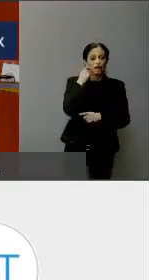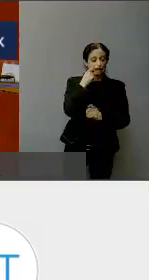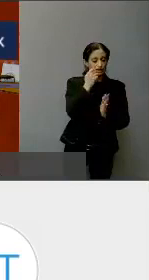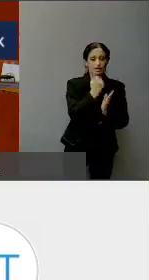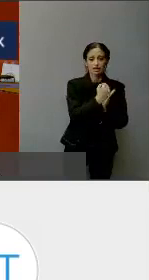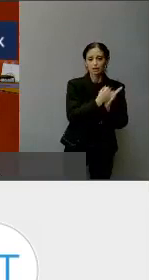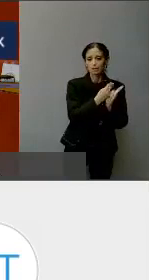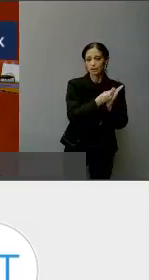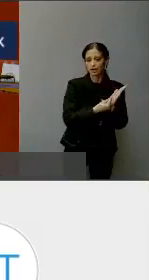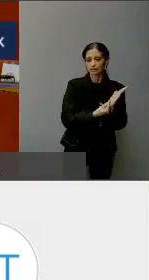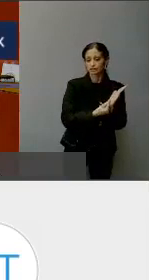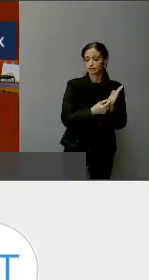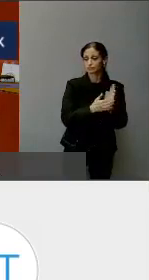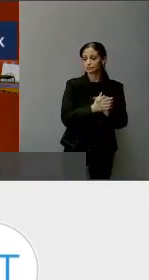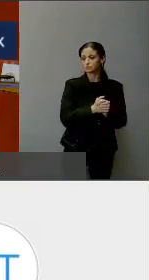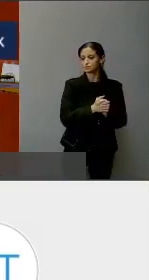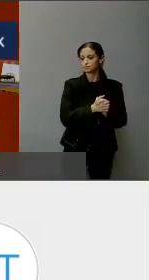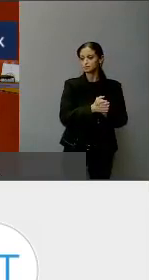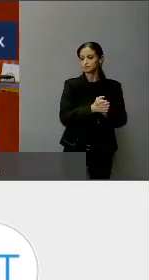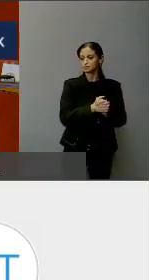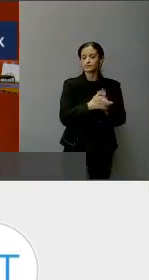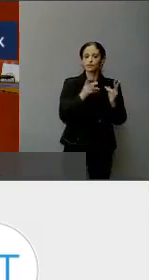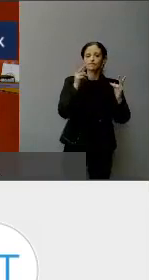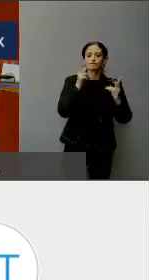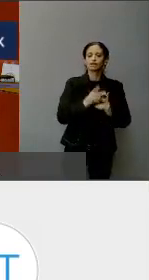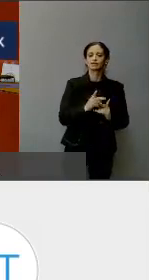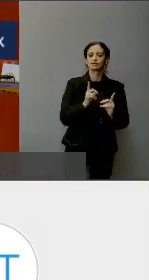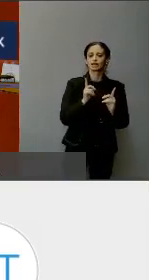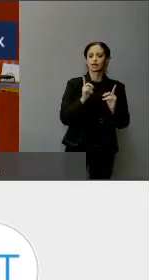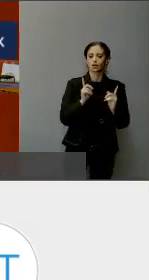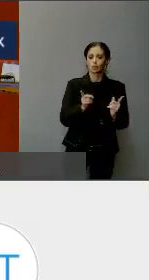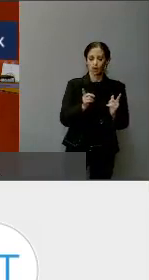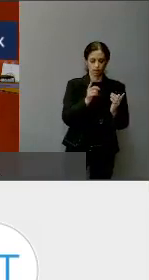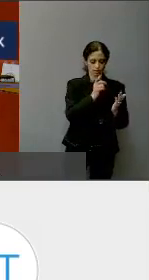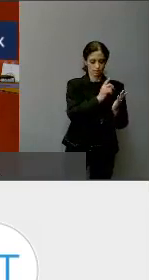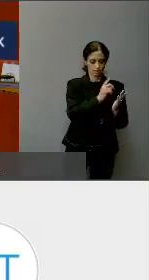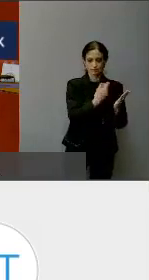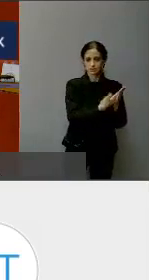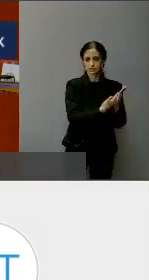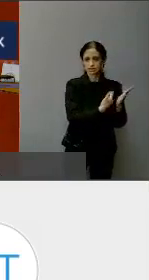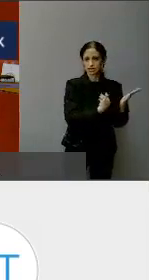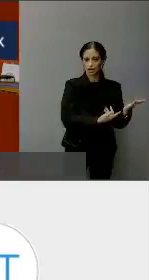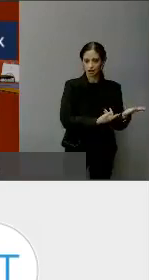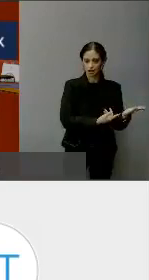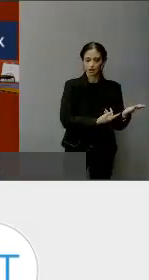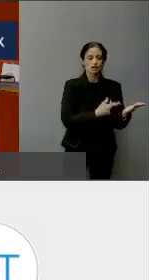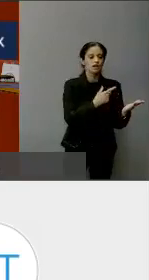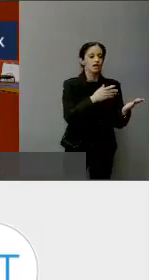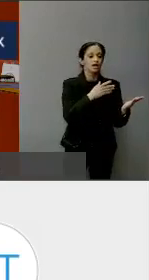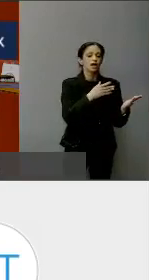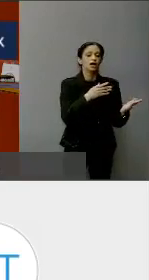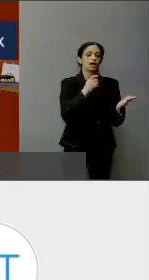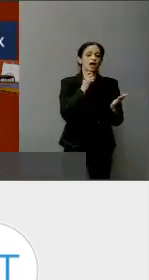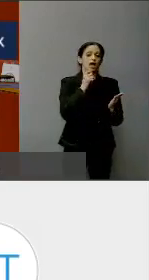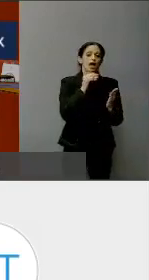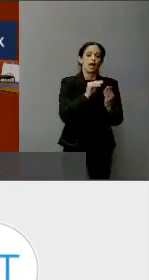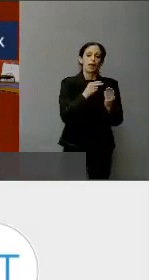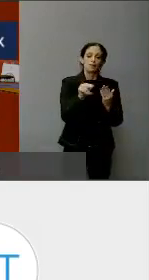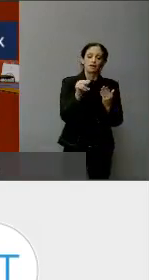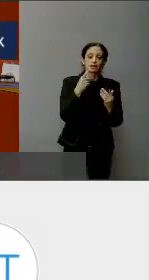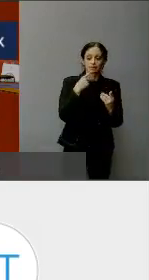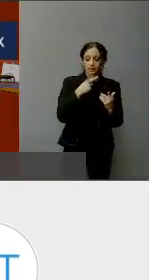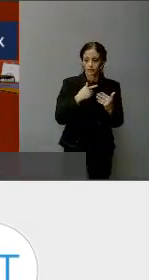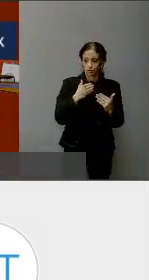la verità è quella che è scritta nero su bianco anche nell'ambito dell'emendamento che abbiamo portato avanti come maggioranza